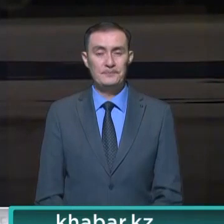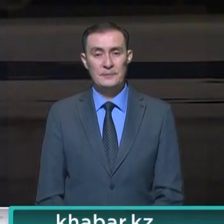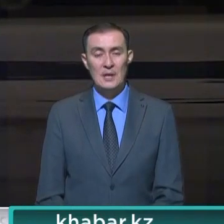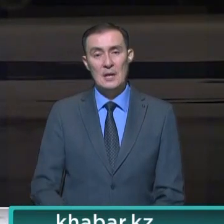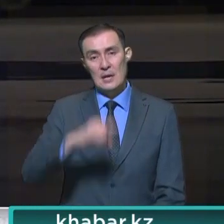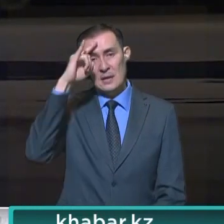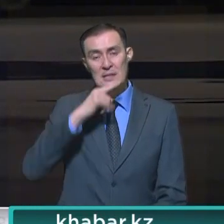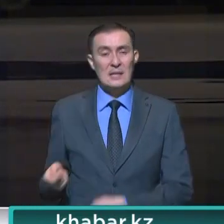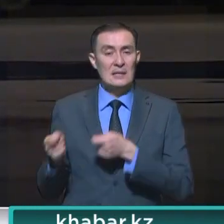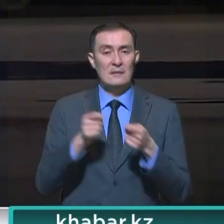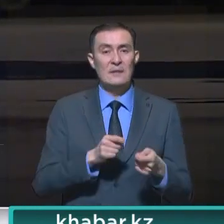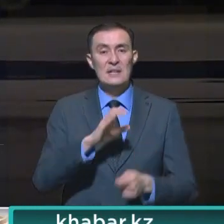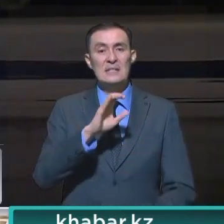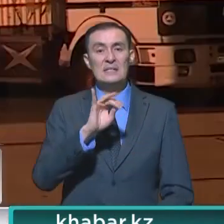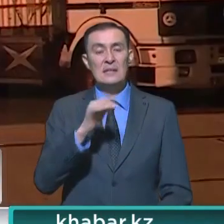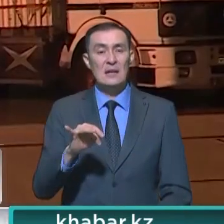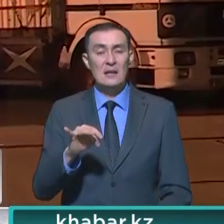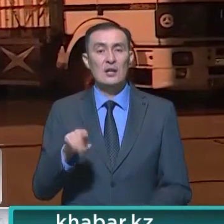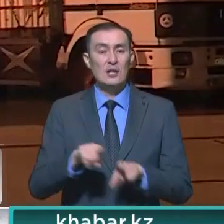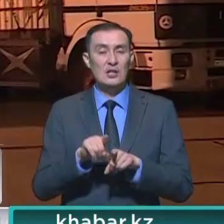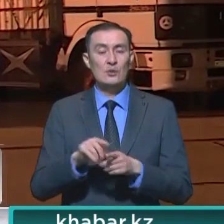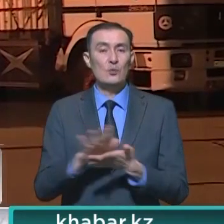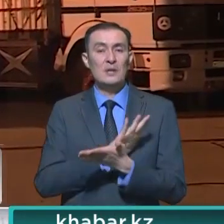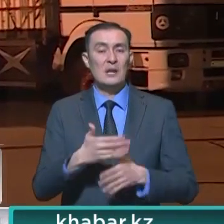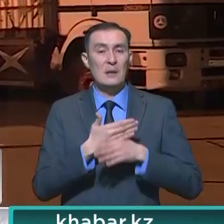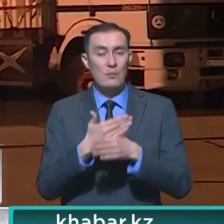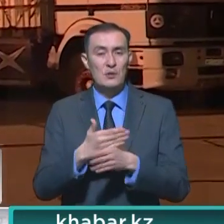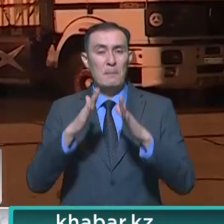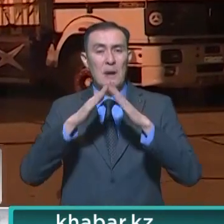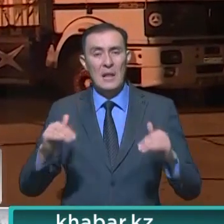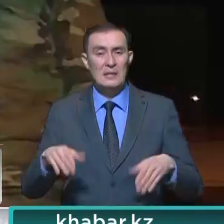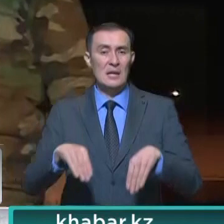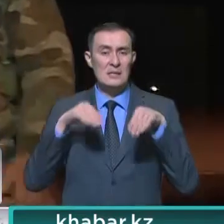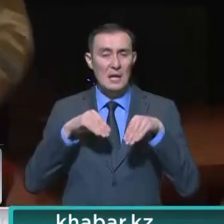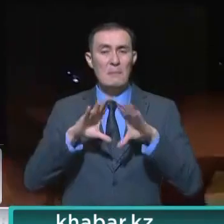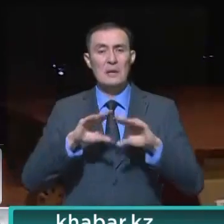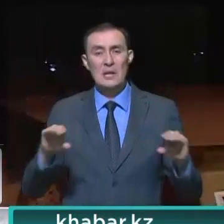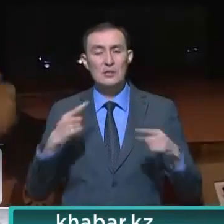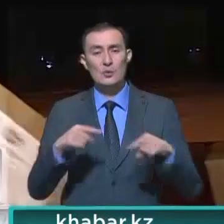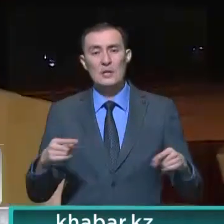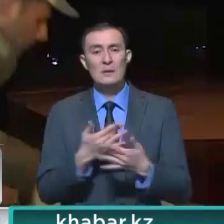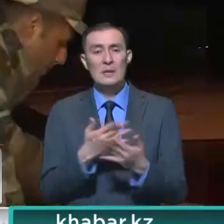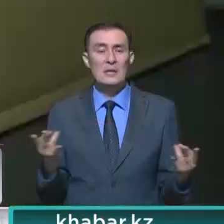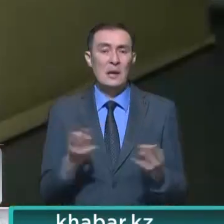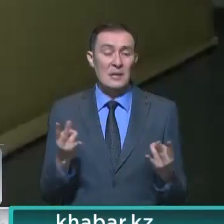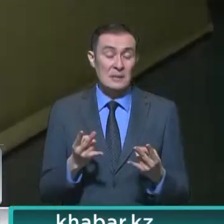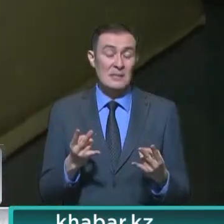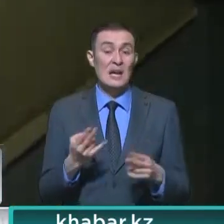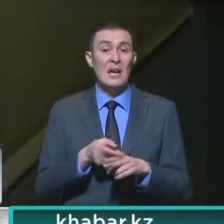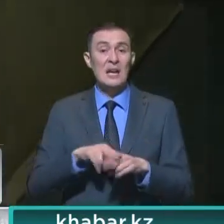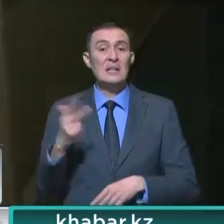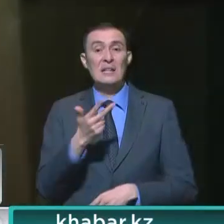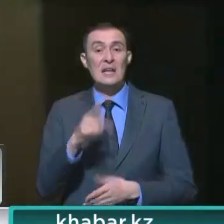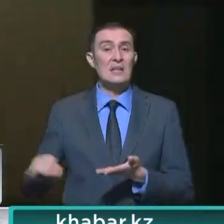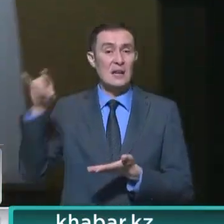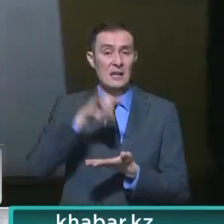Казахстан доставил в сирийский Алеппо еще одну партию гуманитарной помощи. Палатки, одеяла, матрацы и другие предметы первой необходимости. Это уже 3